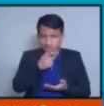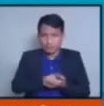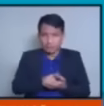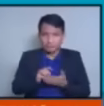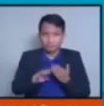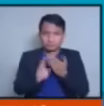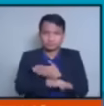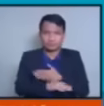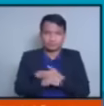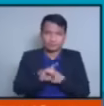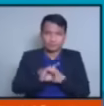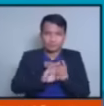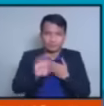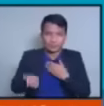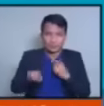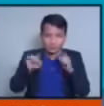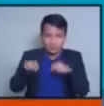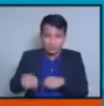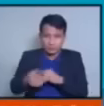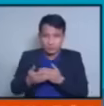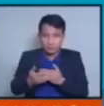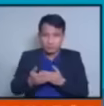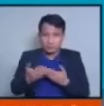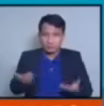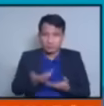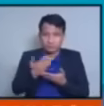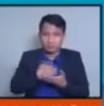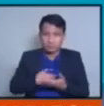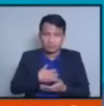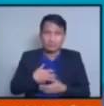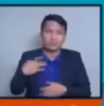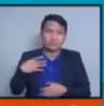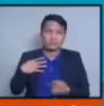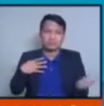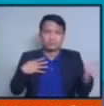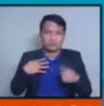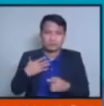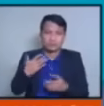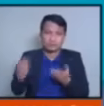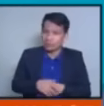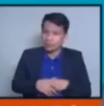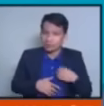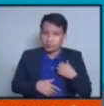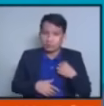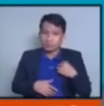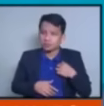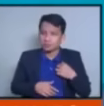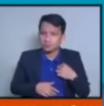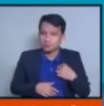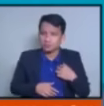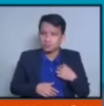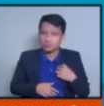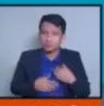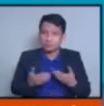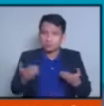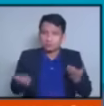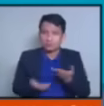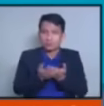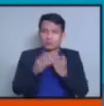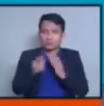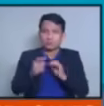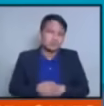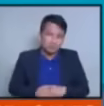babalik po yung mag-ina ko. Okay. Na magsampa, inantay nga namin na magsampa, hindi naman bumalik. Sir, magsasampa tayo ng